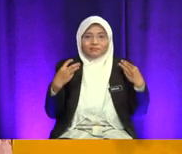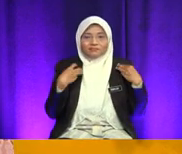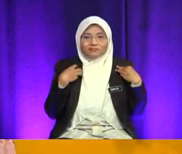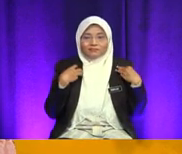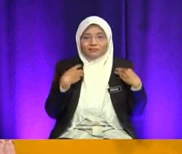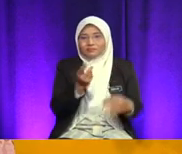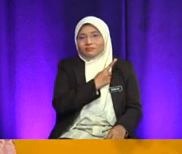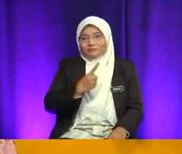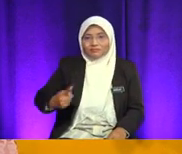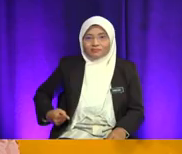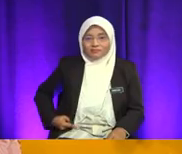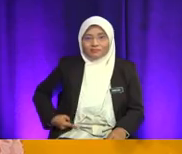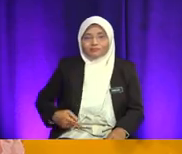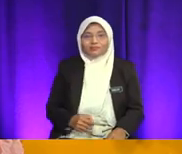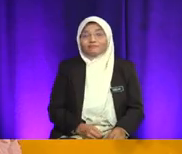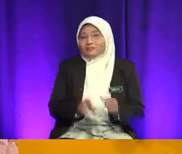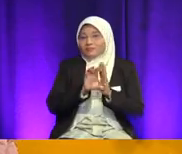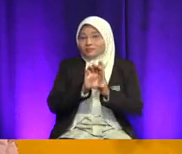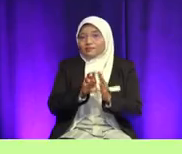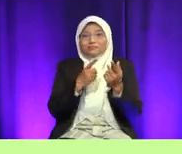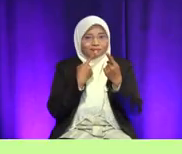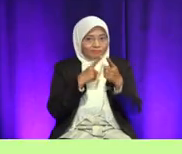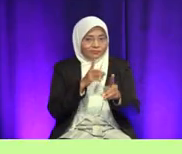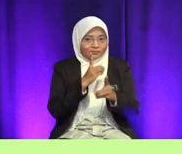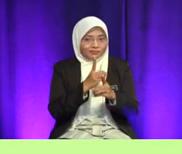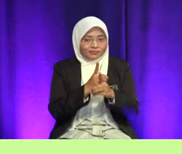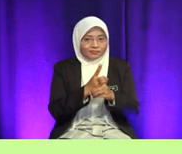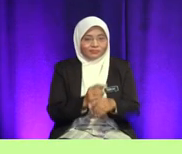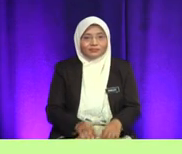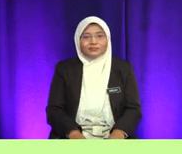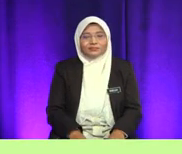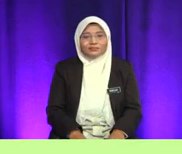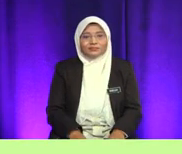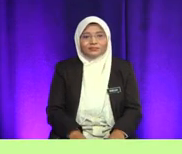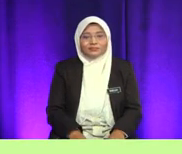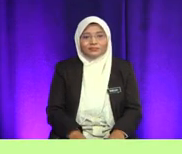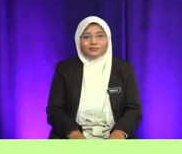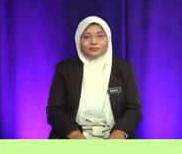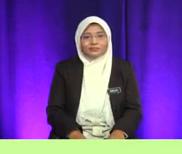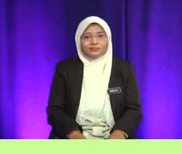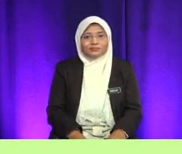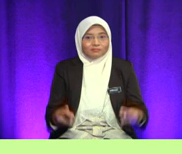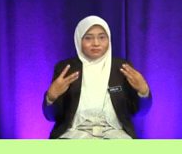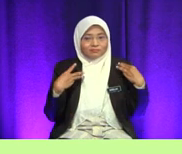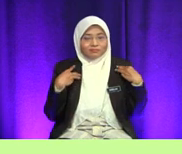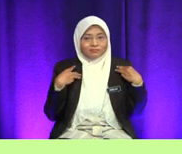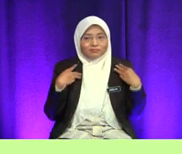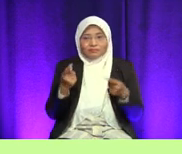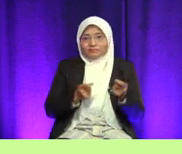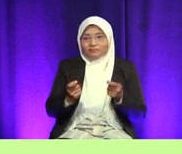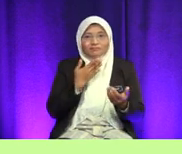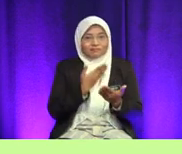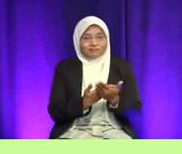contoh jawaban kepentingan mewujudkan Negara berdaula ialah mewujudkan keberkenan pencak Biran Selain itu meningkatkan